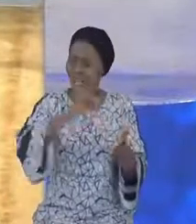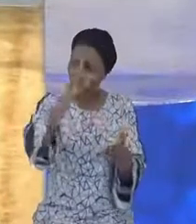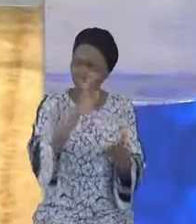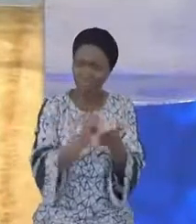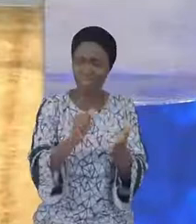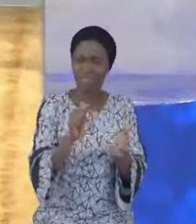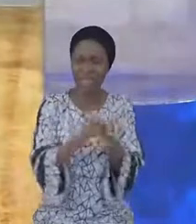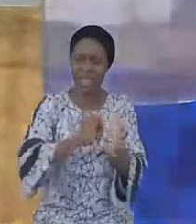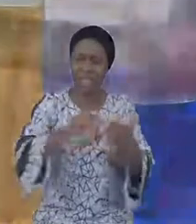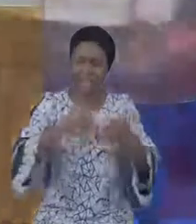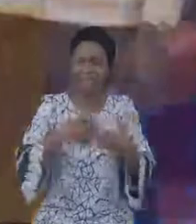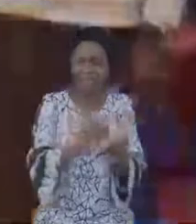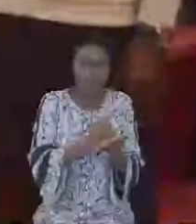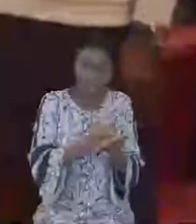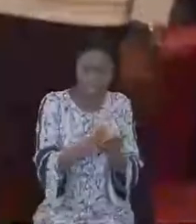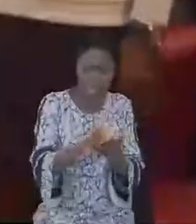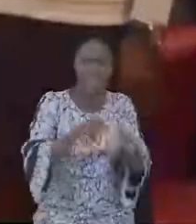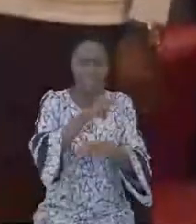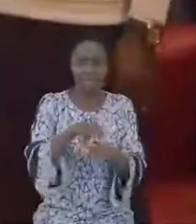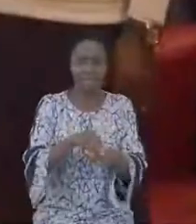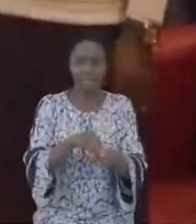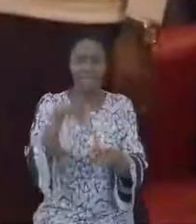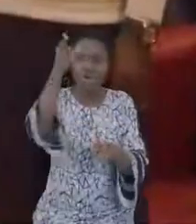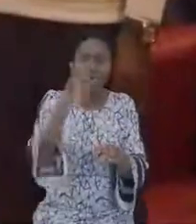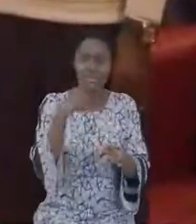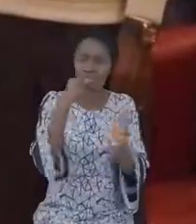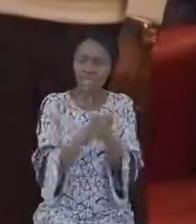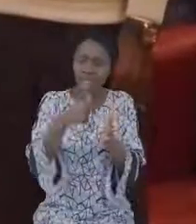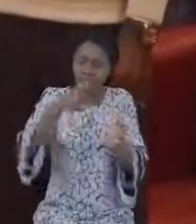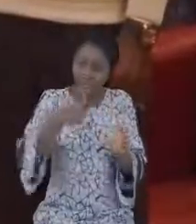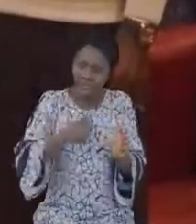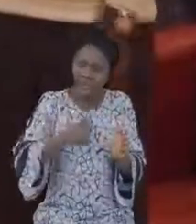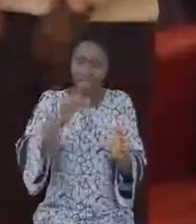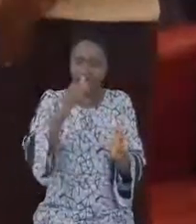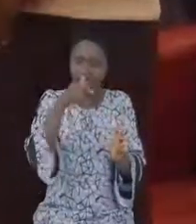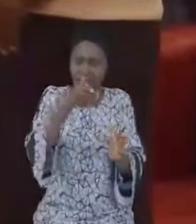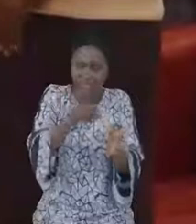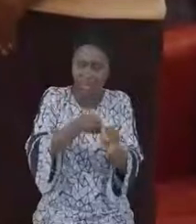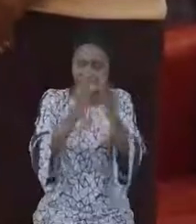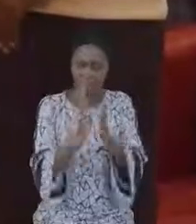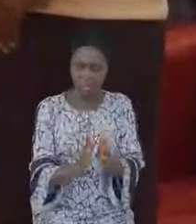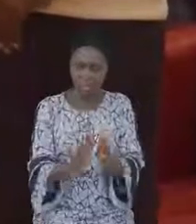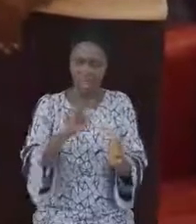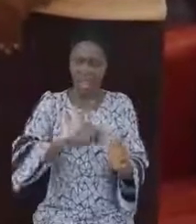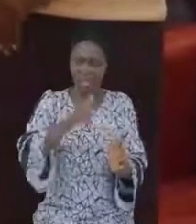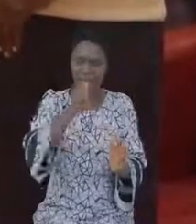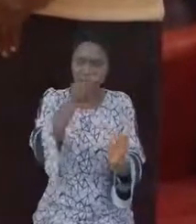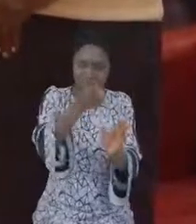Tu dis que je suis participant. Merci Seigneur, je suis possesseur, un participant.